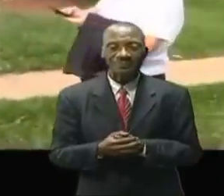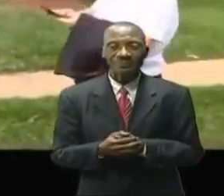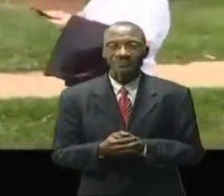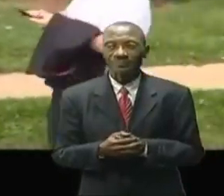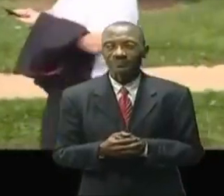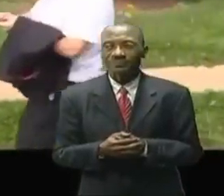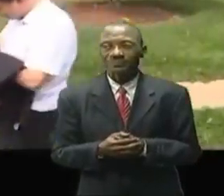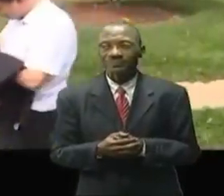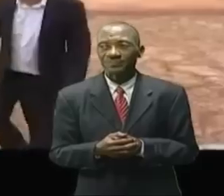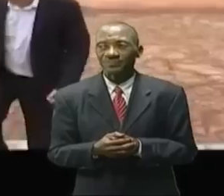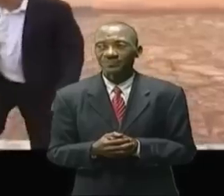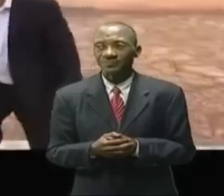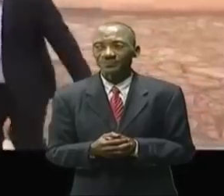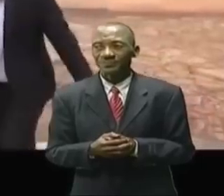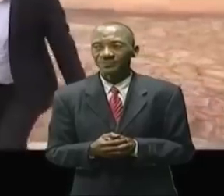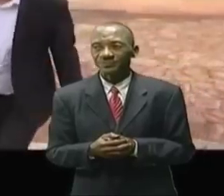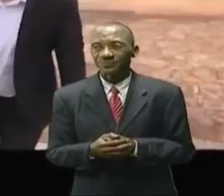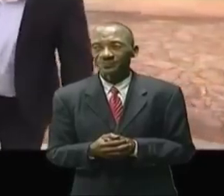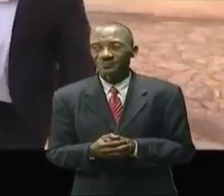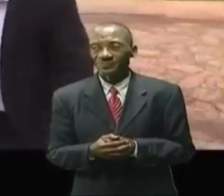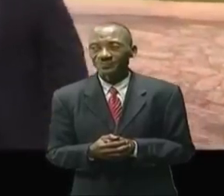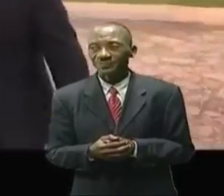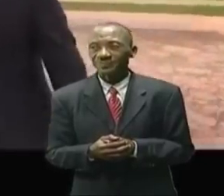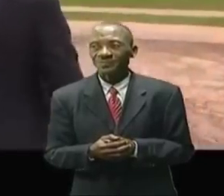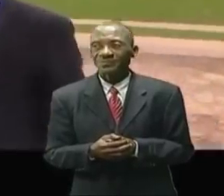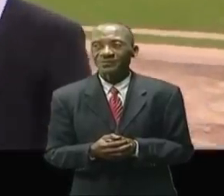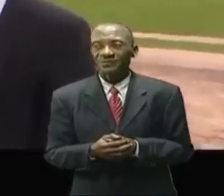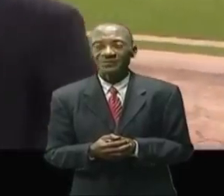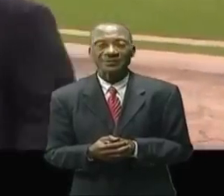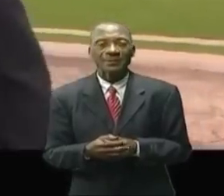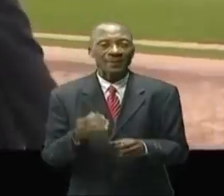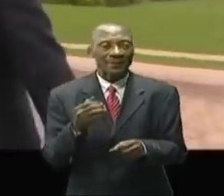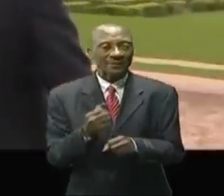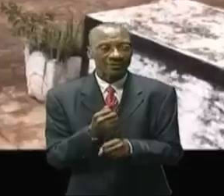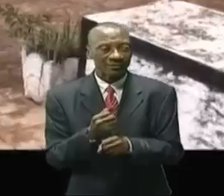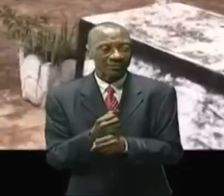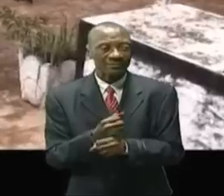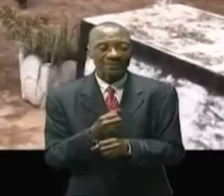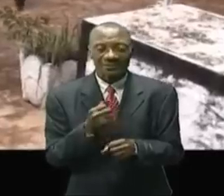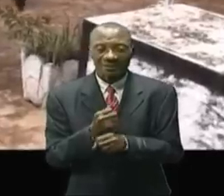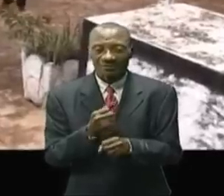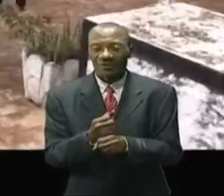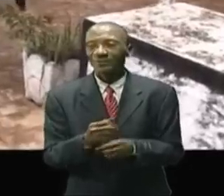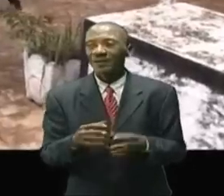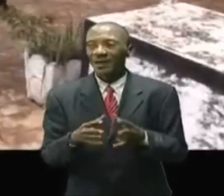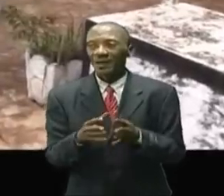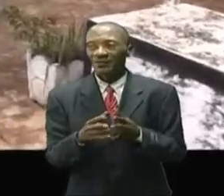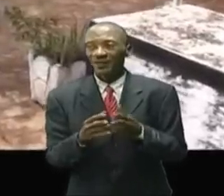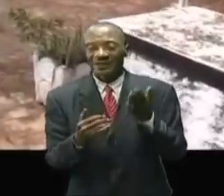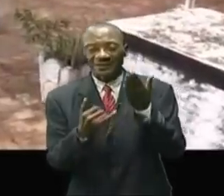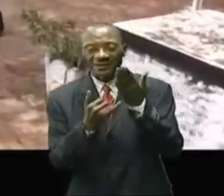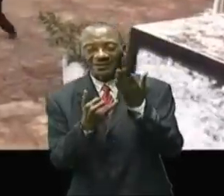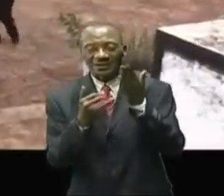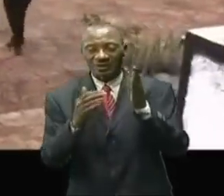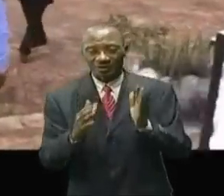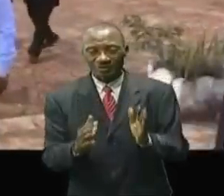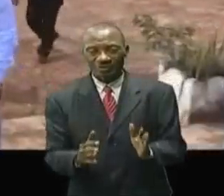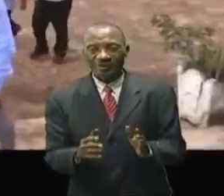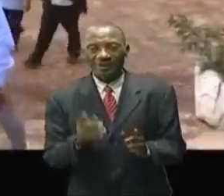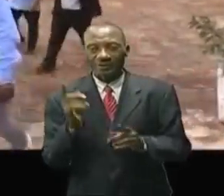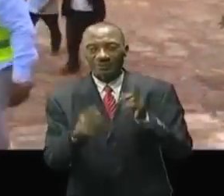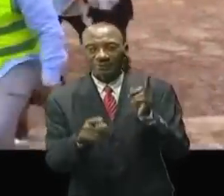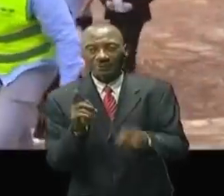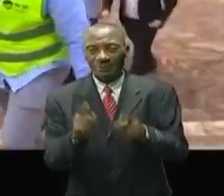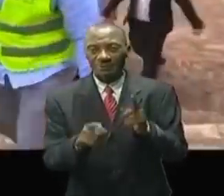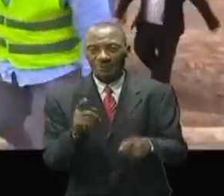La relance des grands travaux inscrits dans le programme sino-congolais, une équipe d'ingénieurs chinois est arrivée ce mercredi 28 juin à